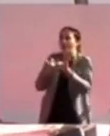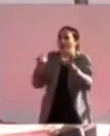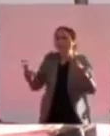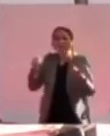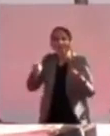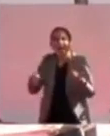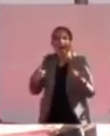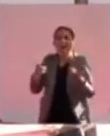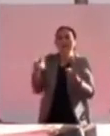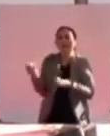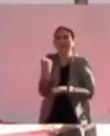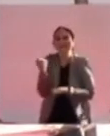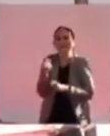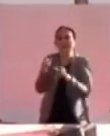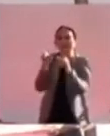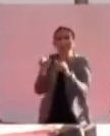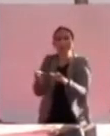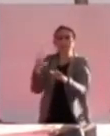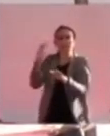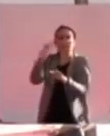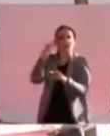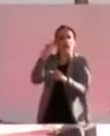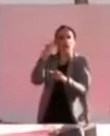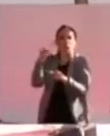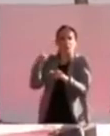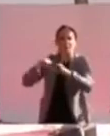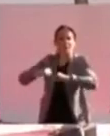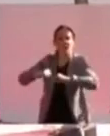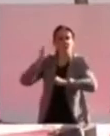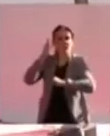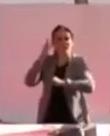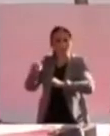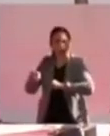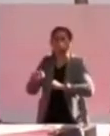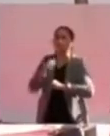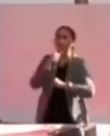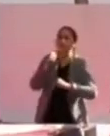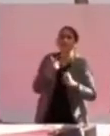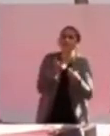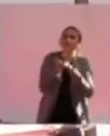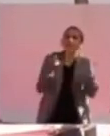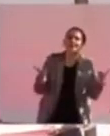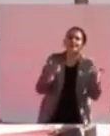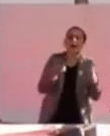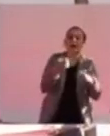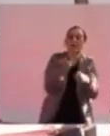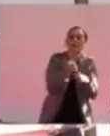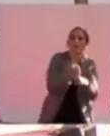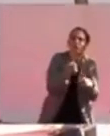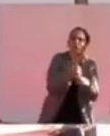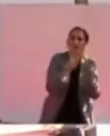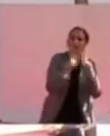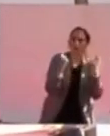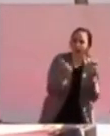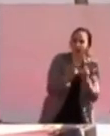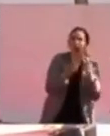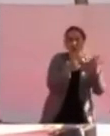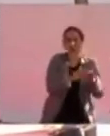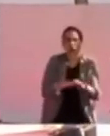i dipartimenti di igiene medicina preventiva e potenziare la medicina generale integrando maggiormente al servizio sanitario nazionale